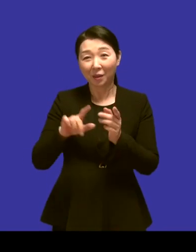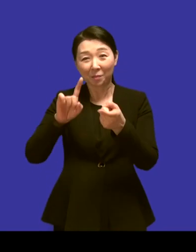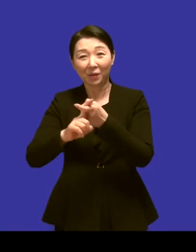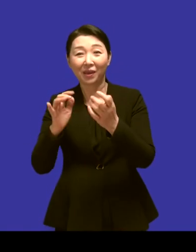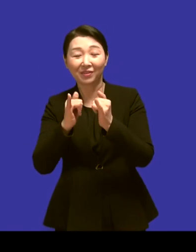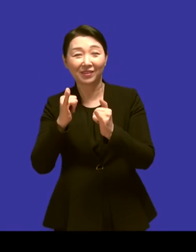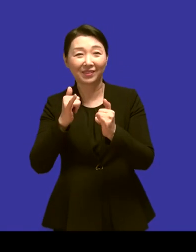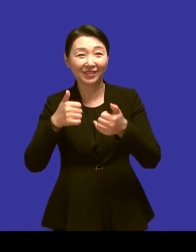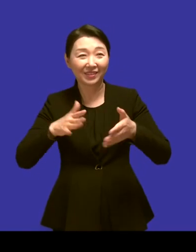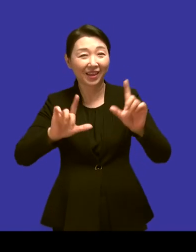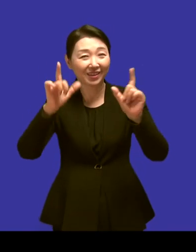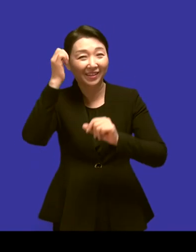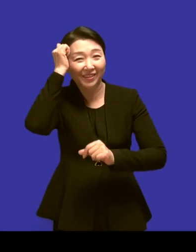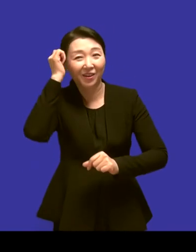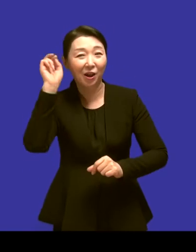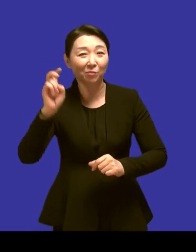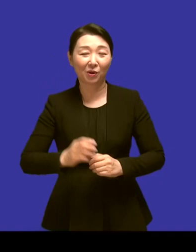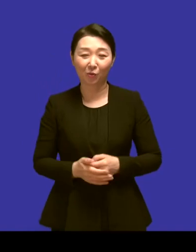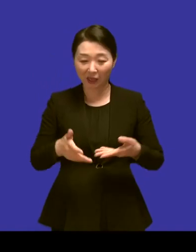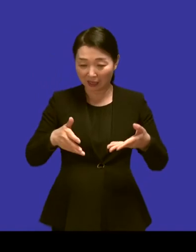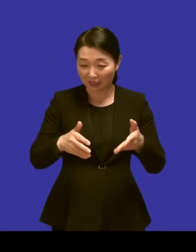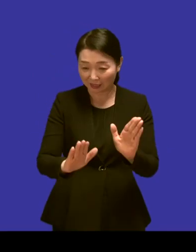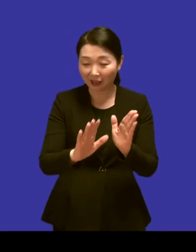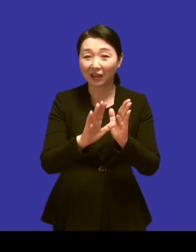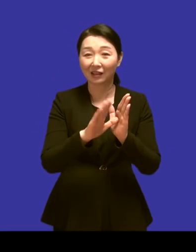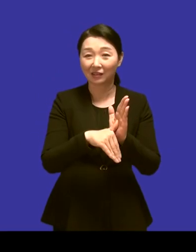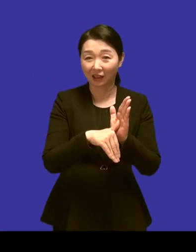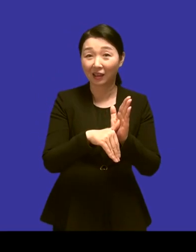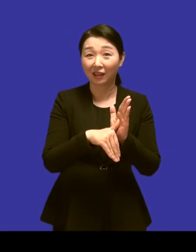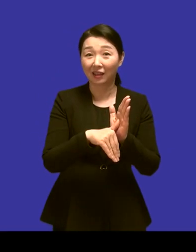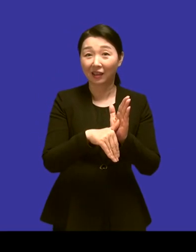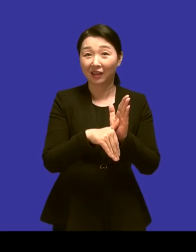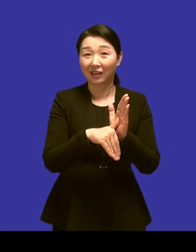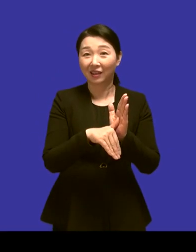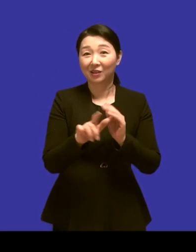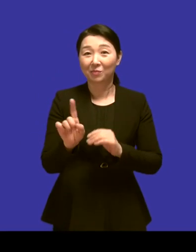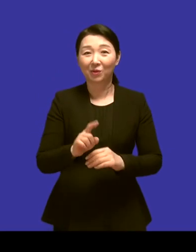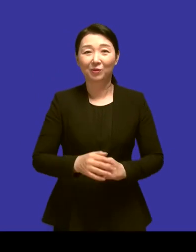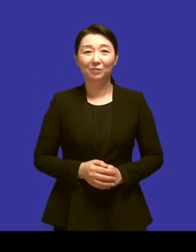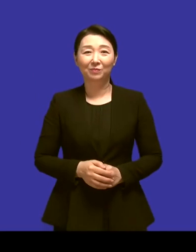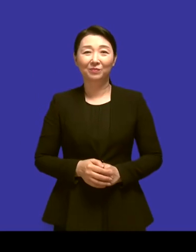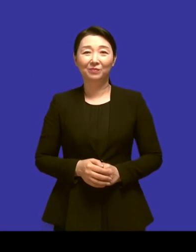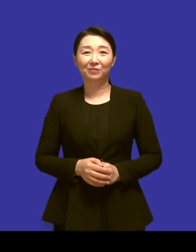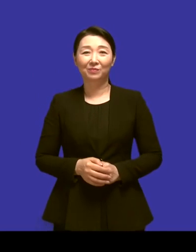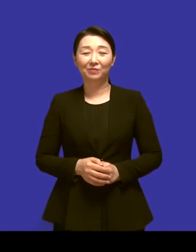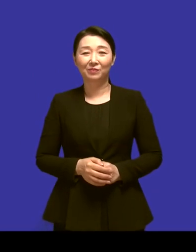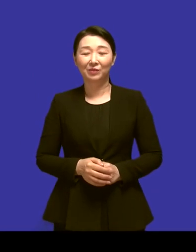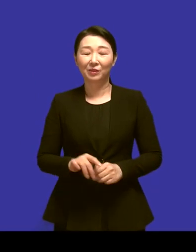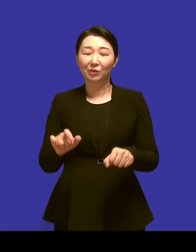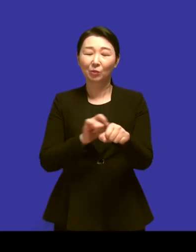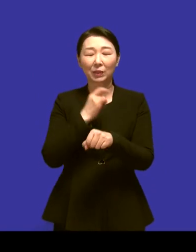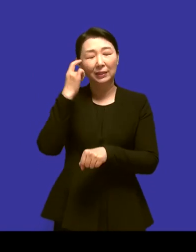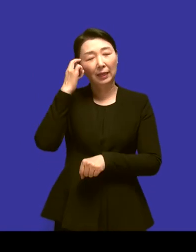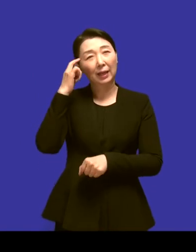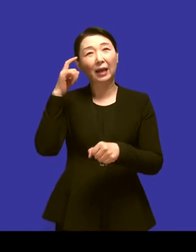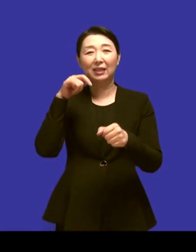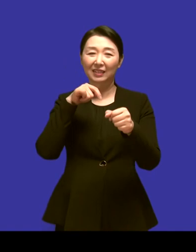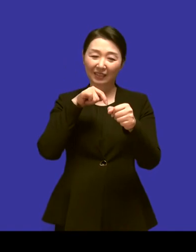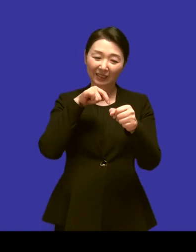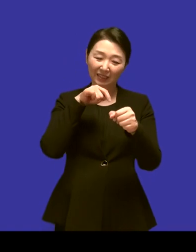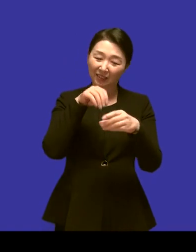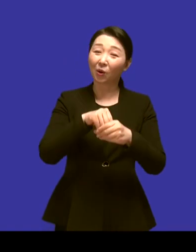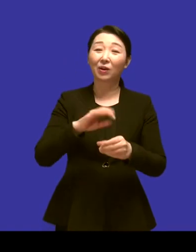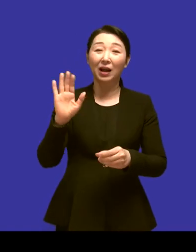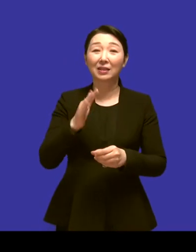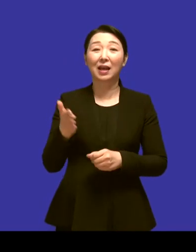네, 맞습니다. 이제 뭔가 태어났던 그 시점을 예. 뭔가 특별히 그렇게 생각해서 넣은 건 아닌데 그때부터